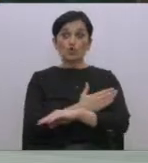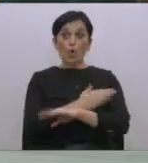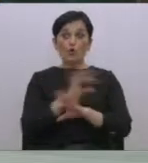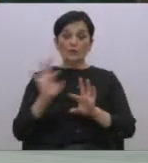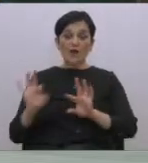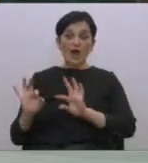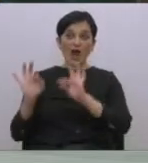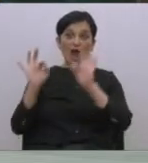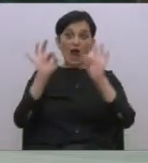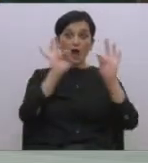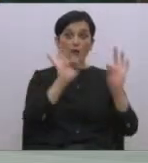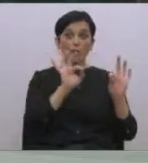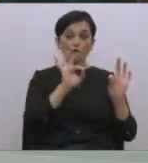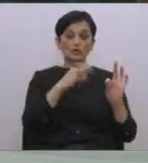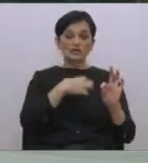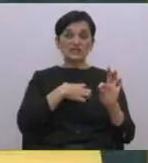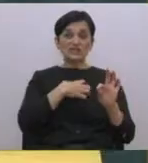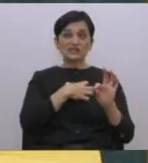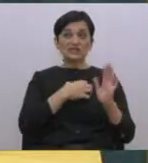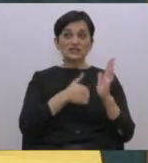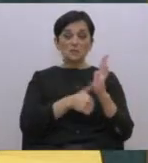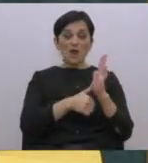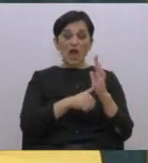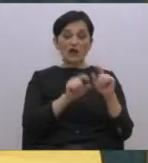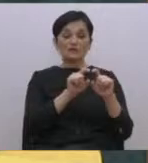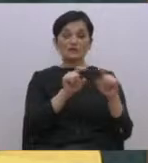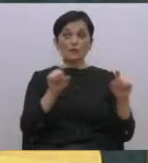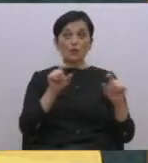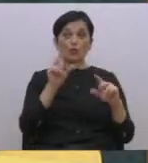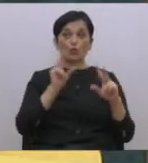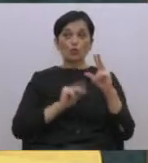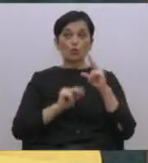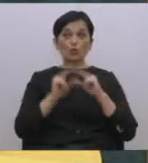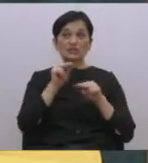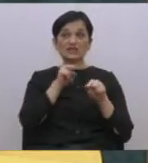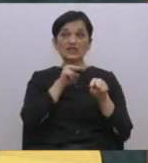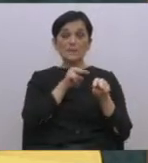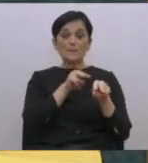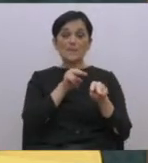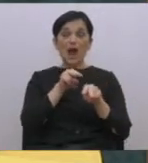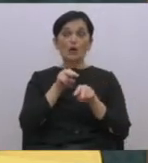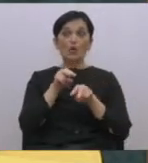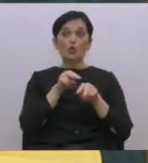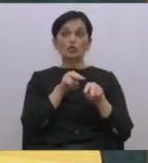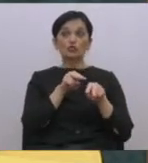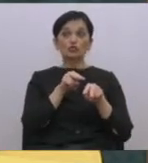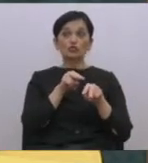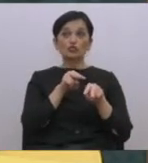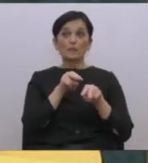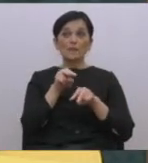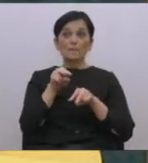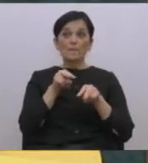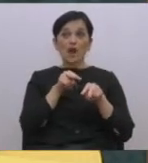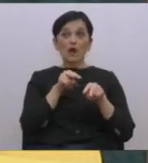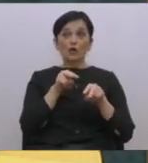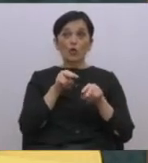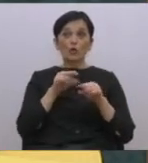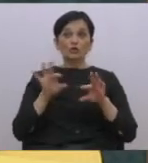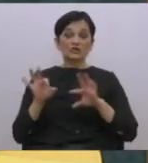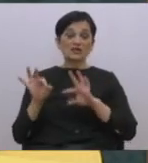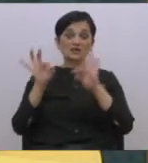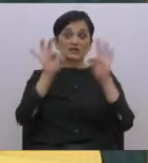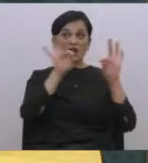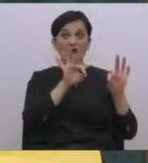ამოტანა ძირითად მუხლში, მეექვსე მუხლში, რაც ითვალისწინებს მაკონტროლებელი ცნების ატანას